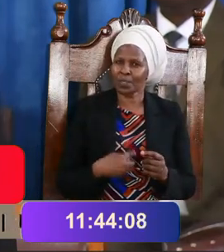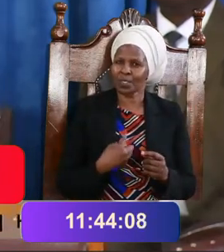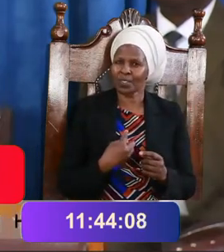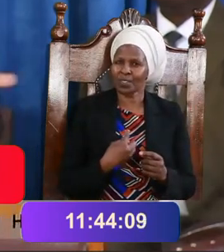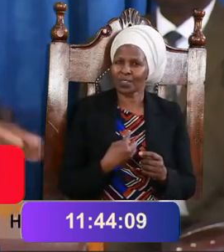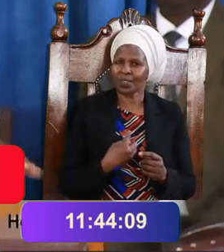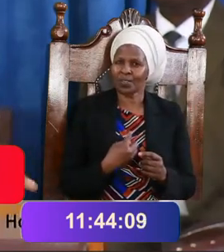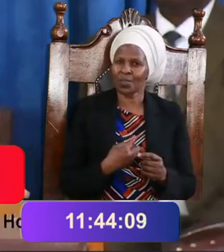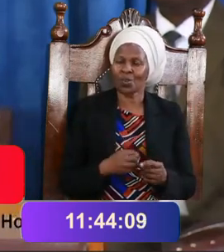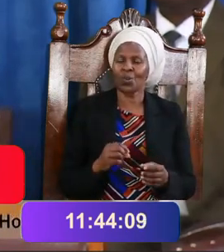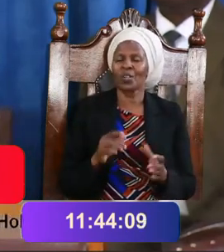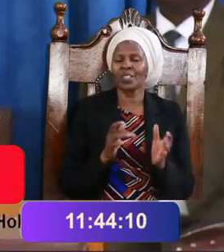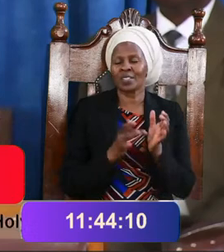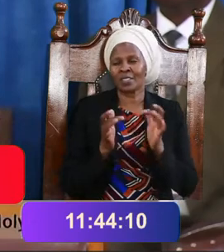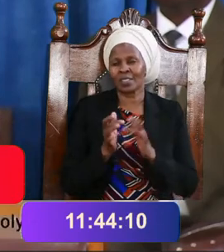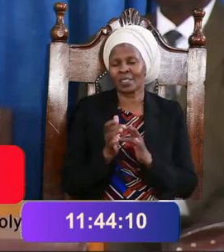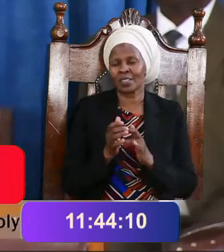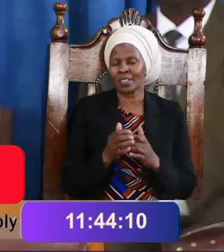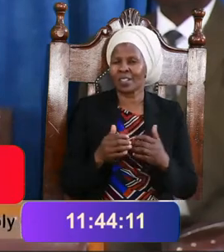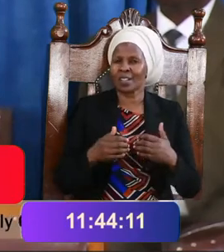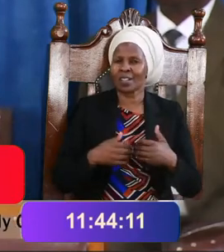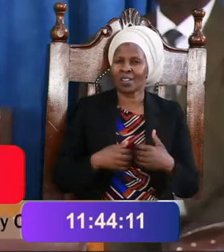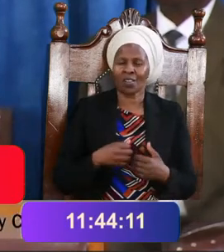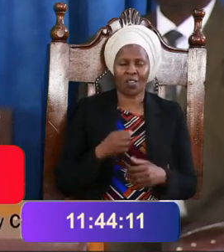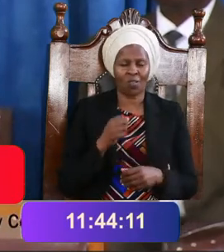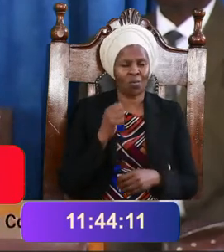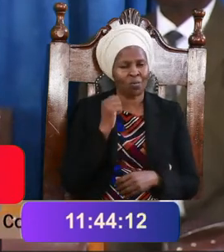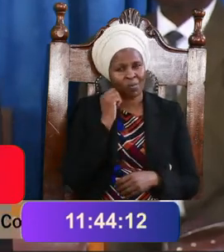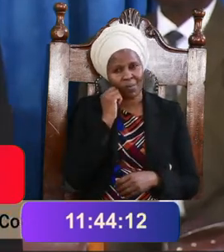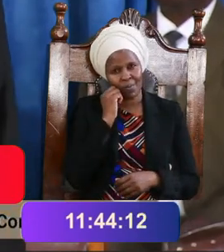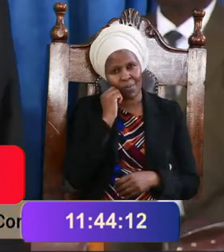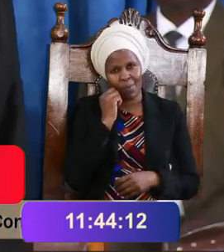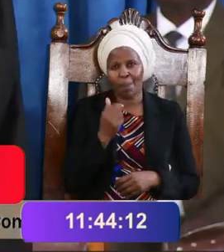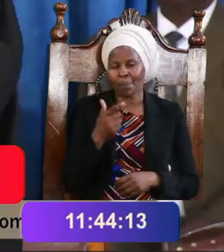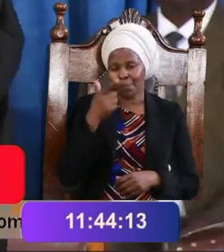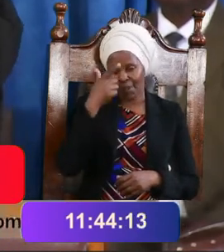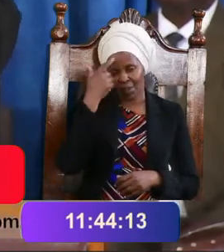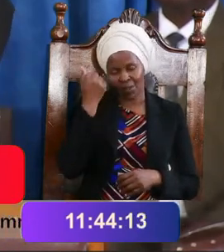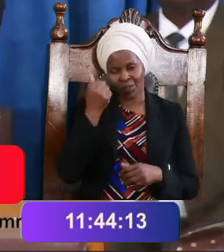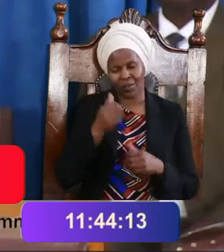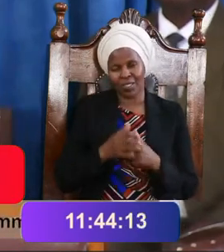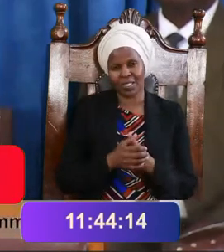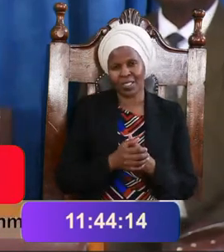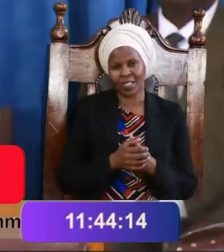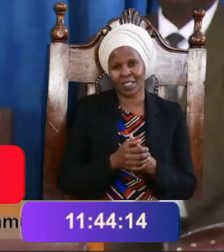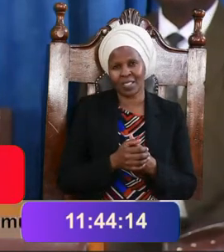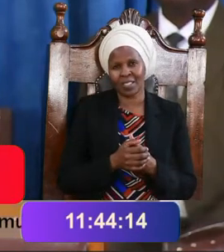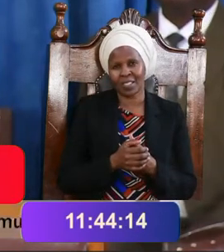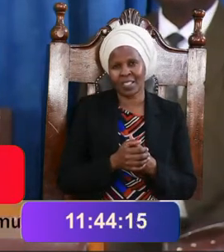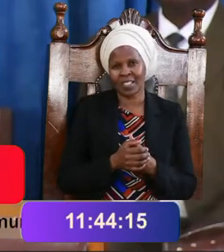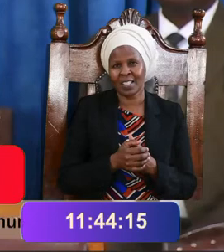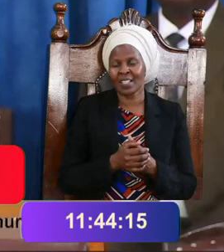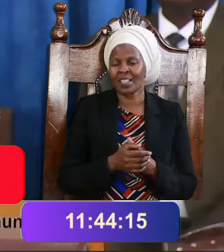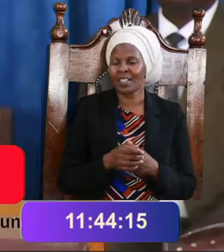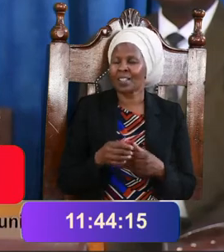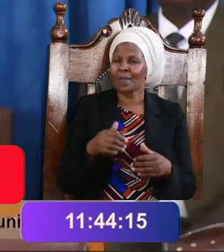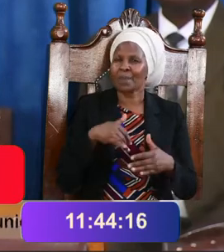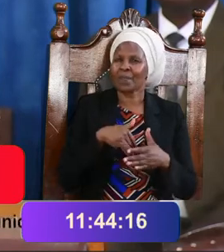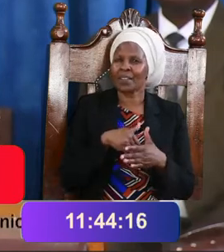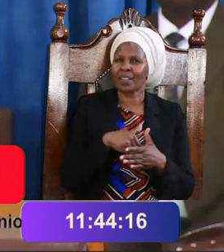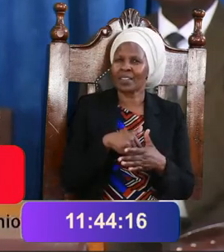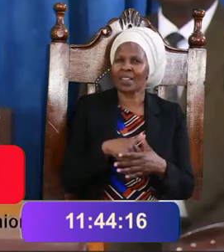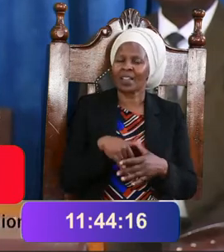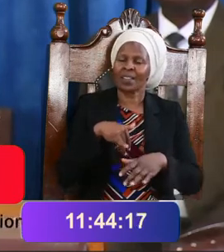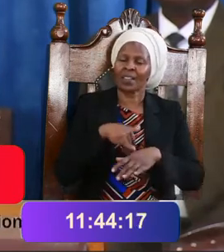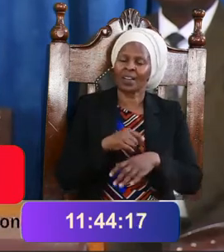Alikuwa na huzuni. Alikuwa na huzuni kwa sababu hata tukiangalia akienda katika the garden